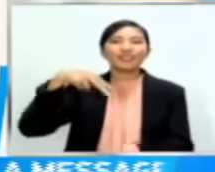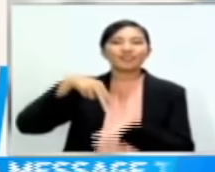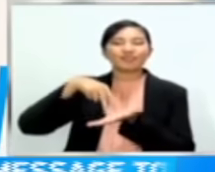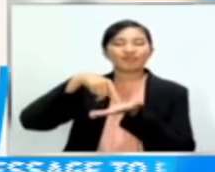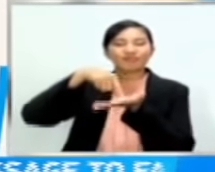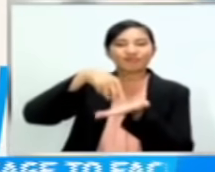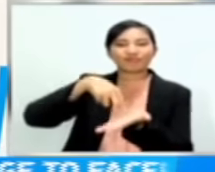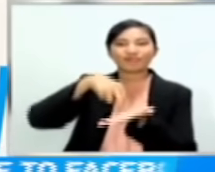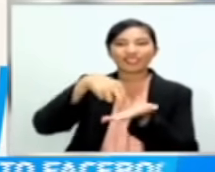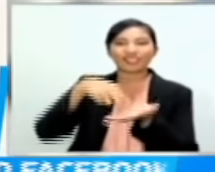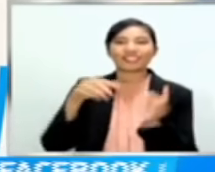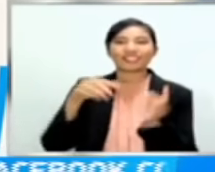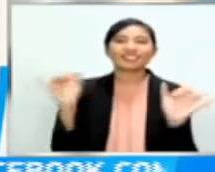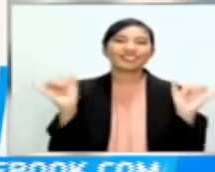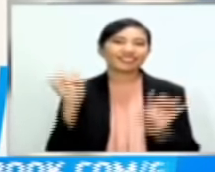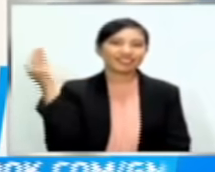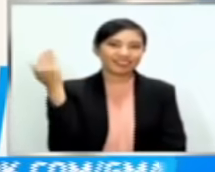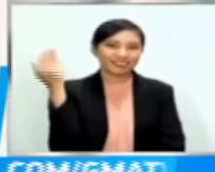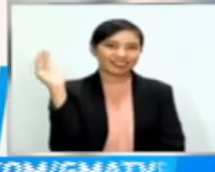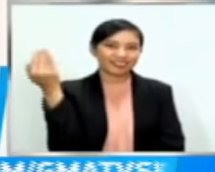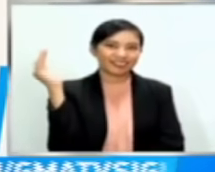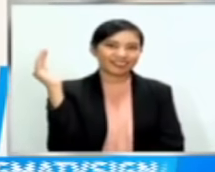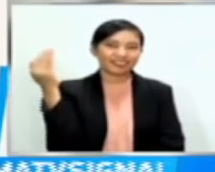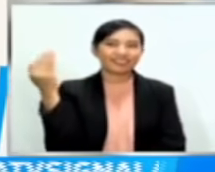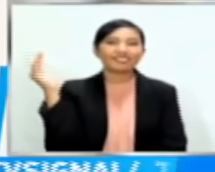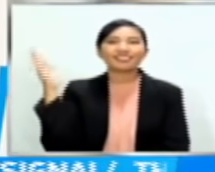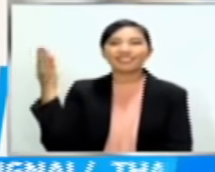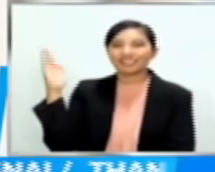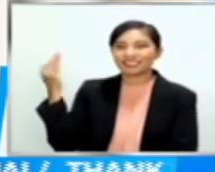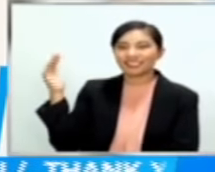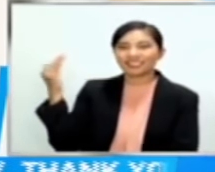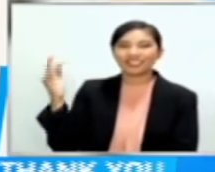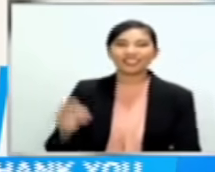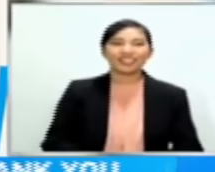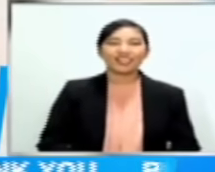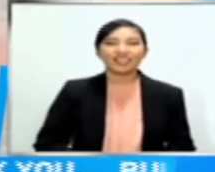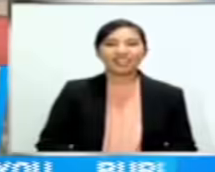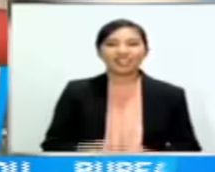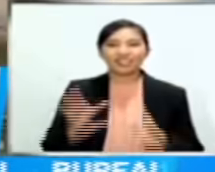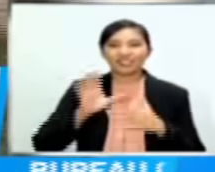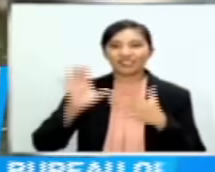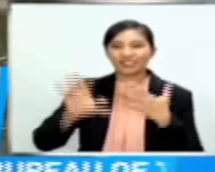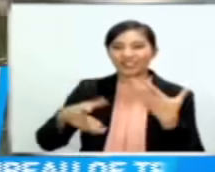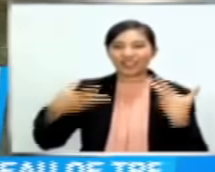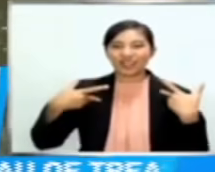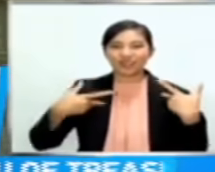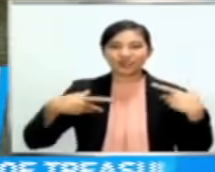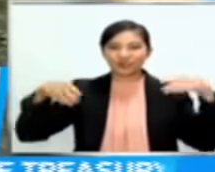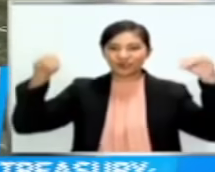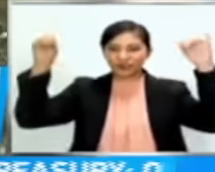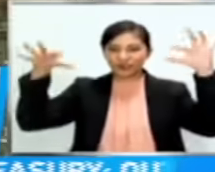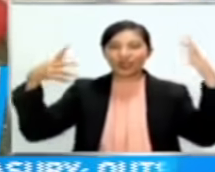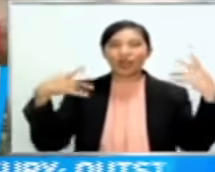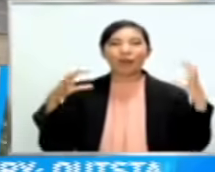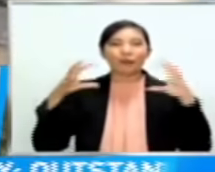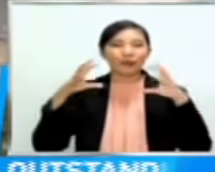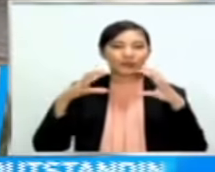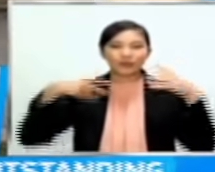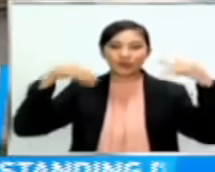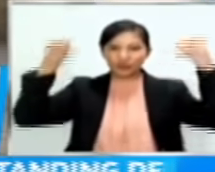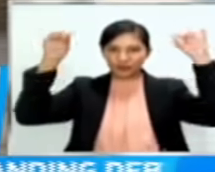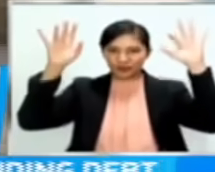Babette Limbaga habang kumakaway. Kompleto rin po ang paandar na homecoming niya mula sa balloons, confetti,